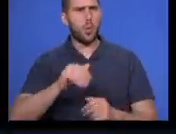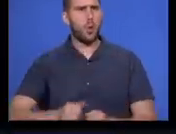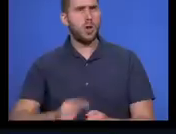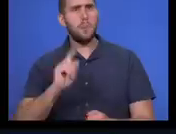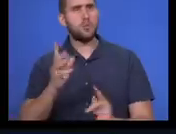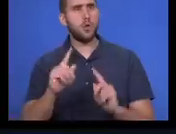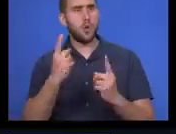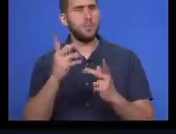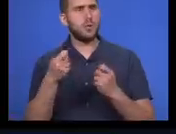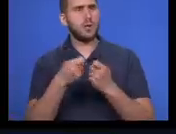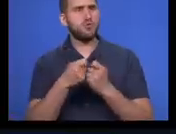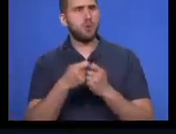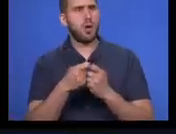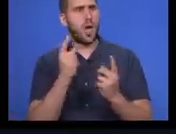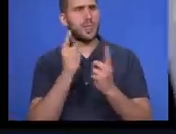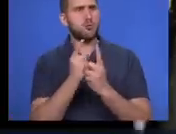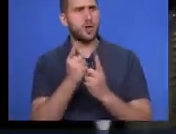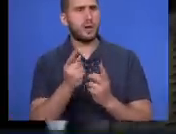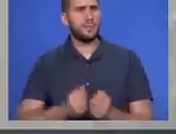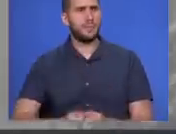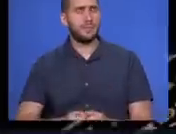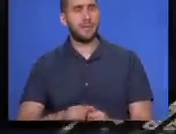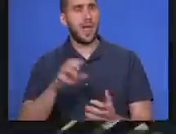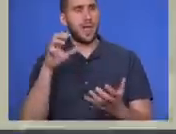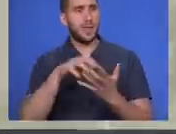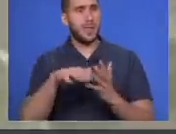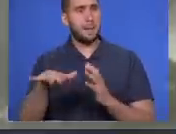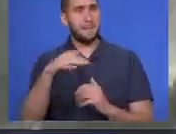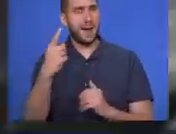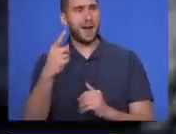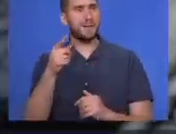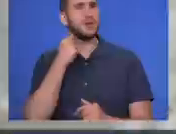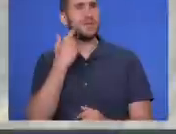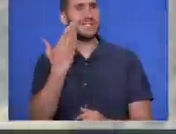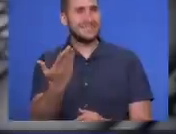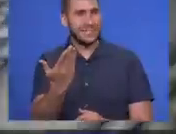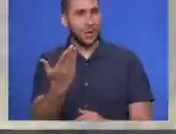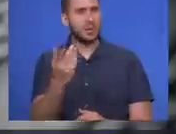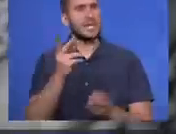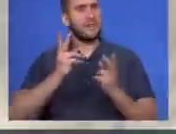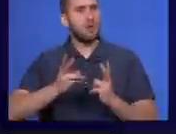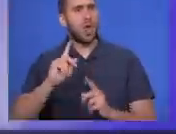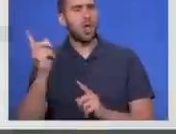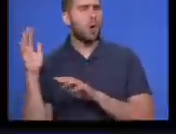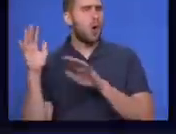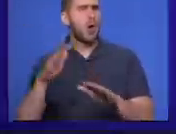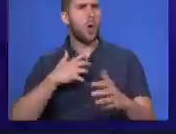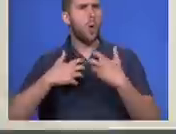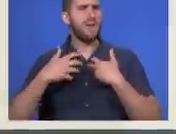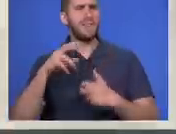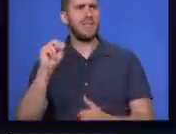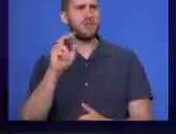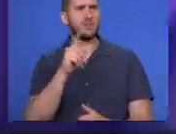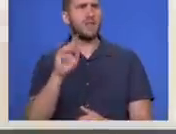מה שבעצם קשור להנגשה שעובר דרכנו. ההתקנה של המערכת בלייב פארק בראשון לציון אפשרה לכל באי ההופעה של נצ'י